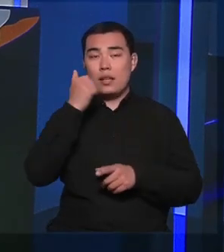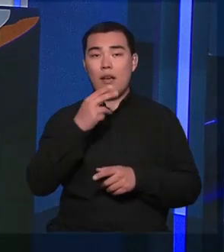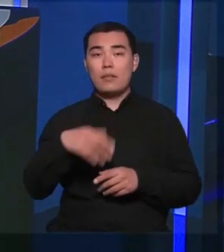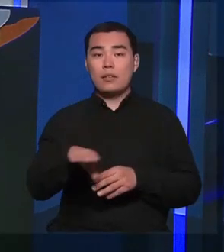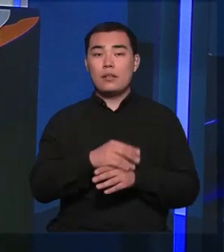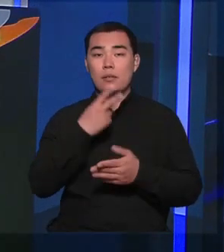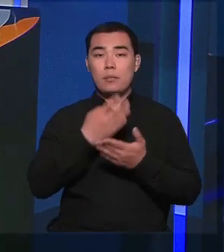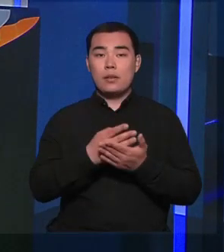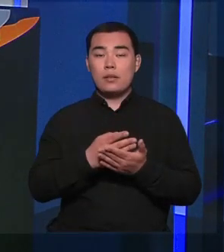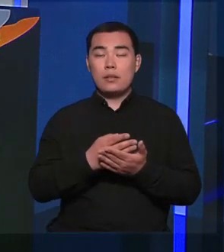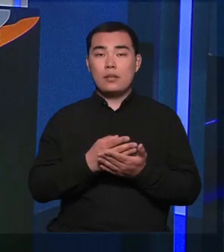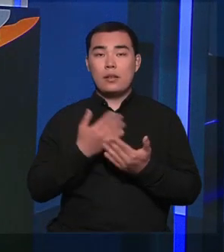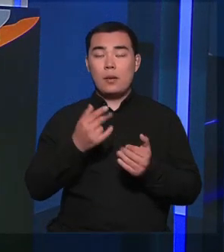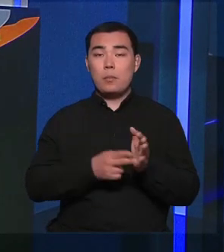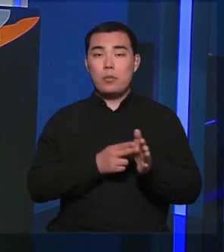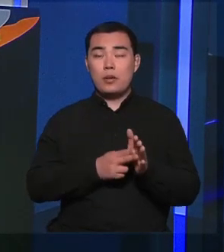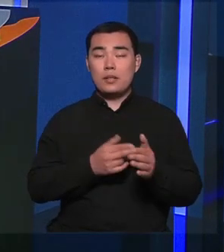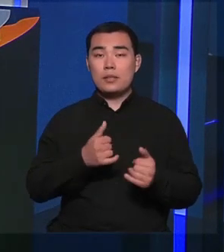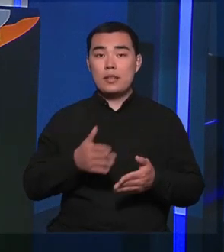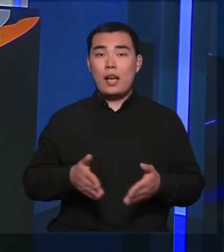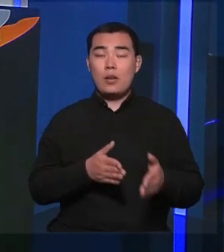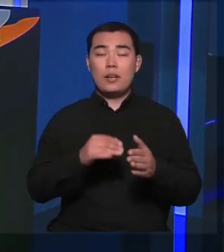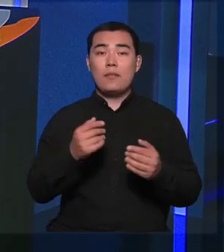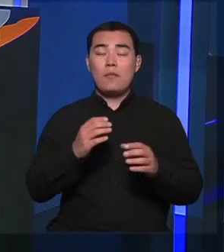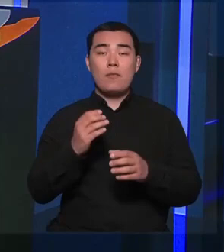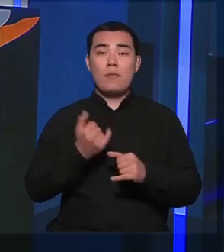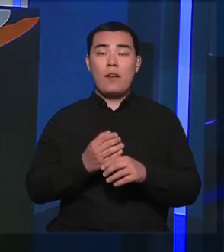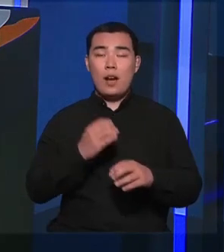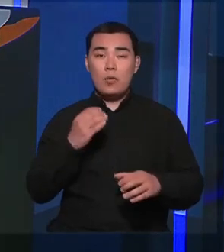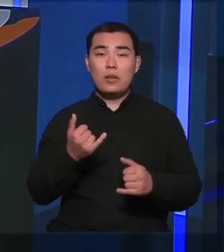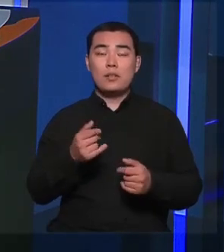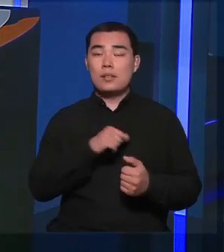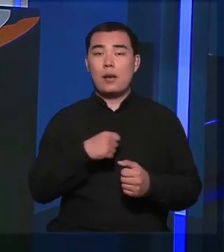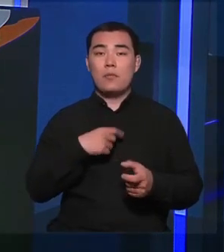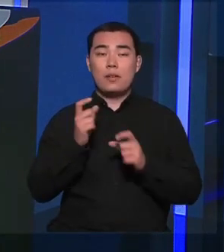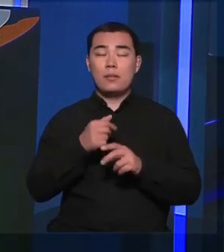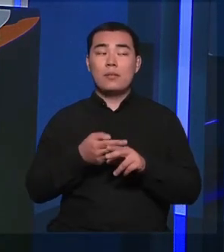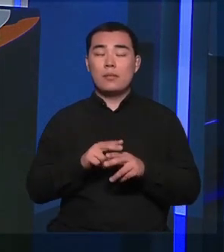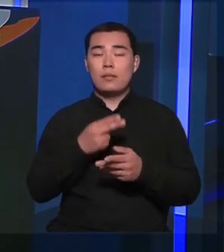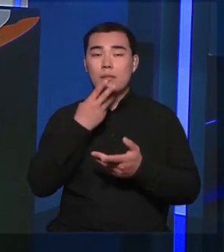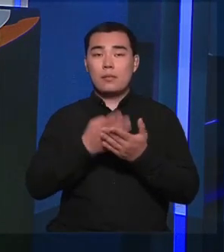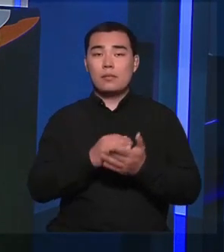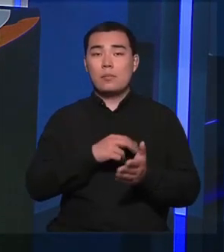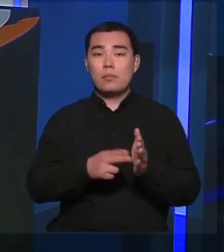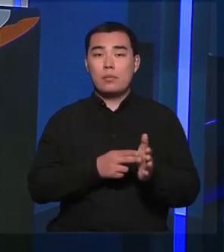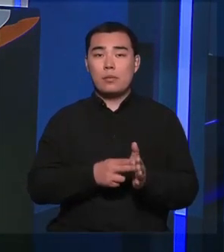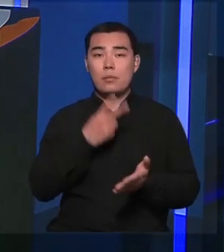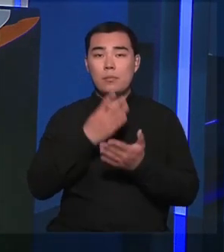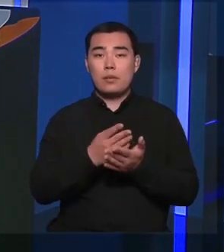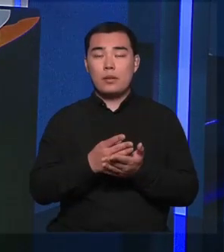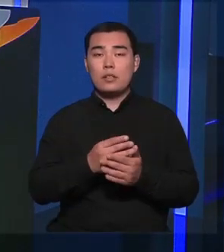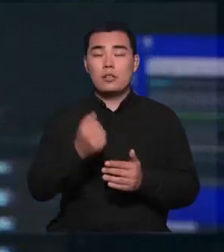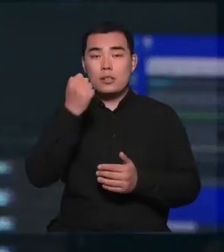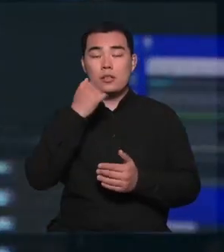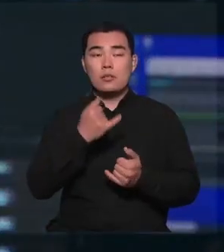барлығына белгілі. Темір жол желілері, локомотивтер мен вагондардың тоз-тоз шығып әлі тұр. Пойыздар кестеден үнемі кешігіп